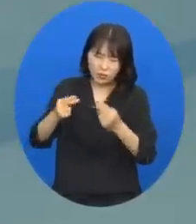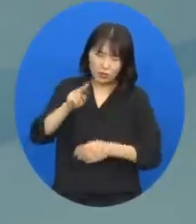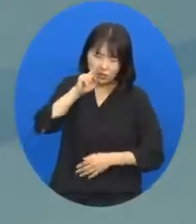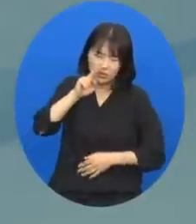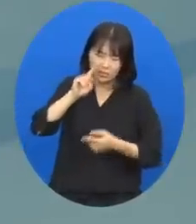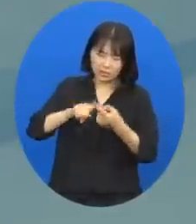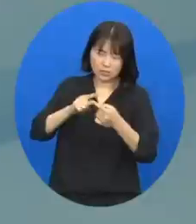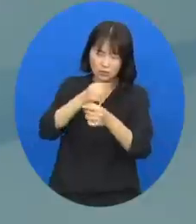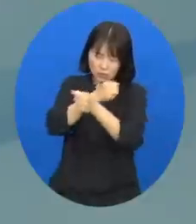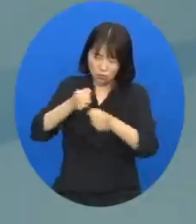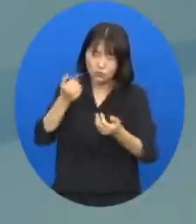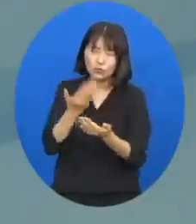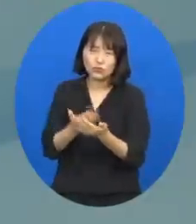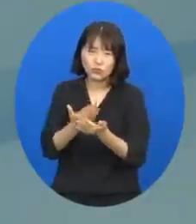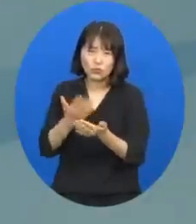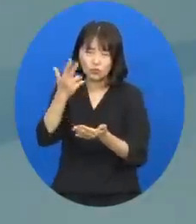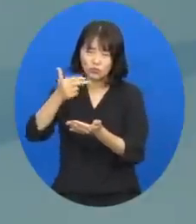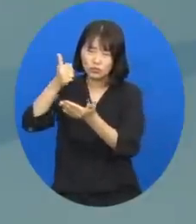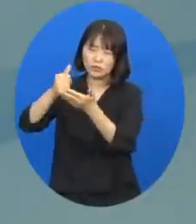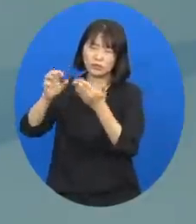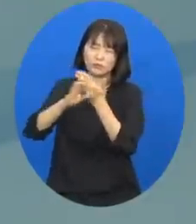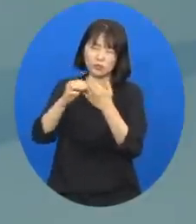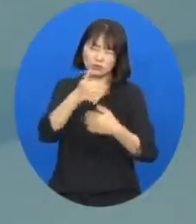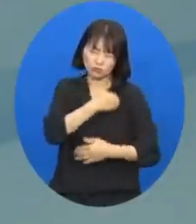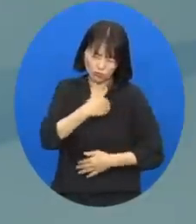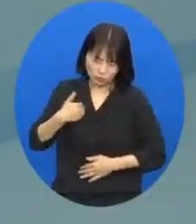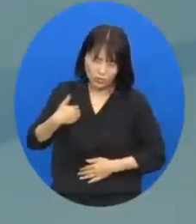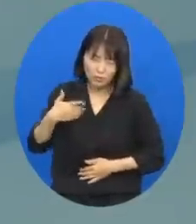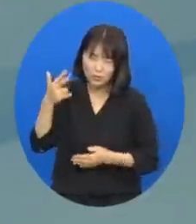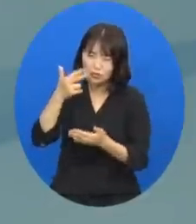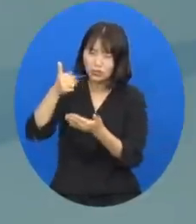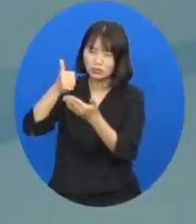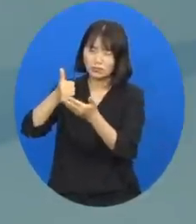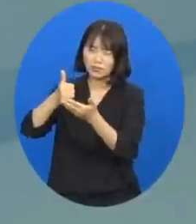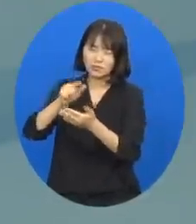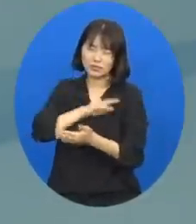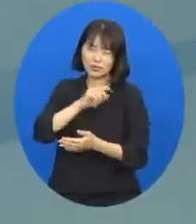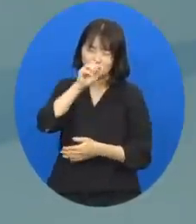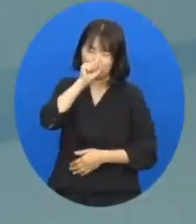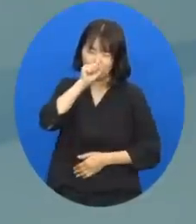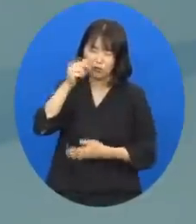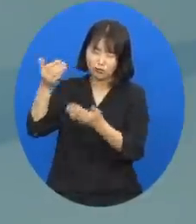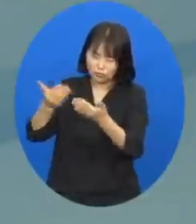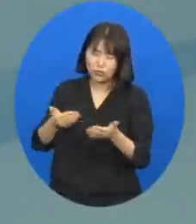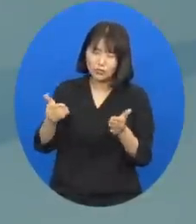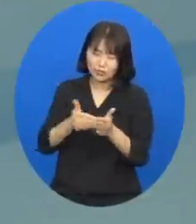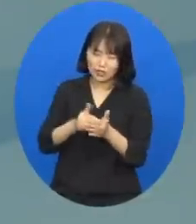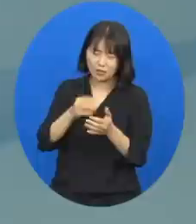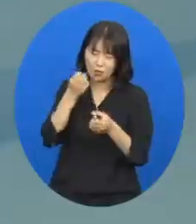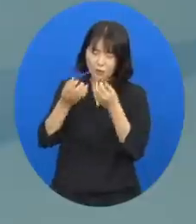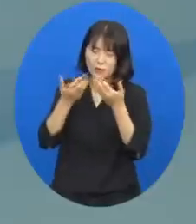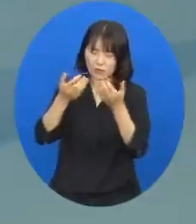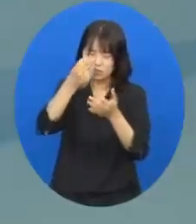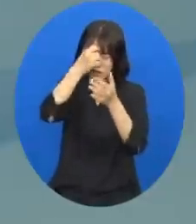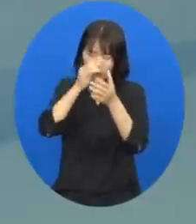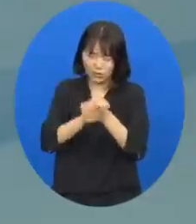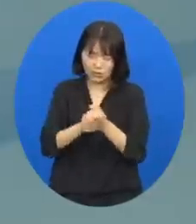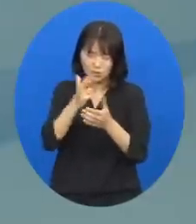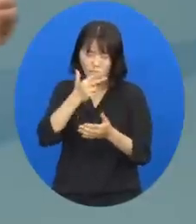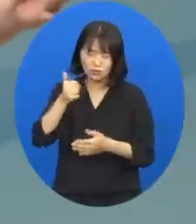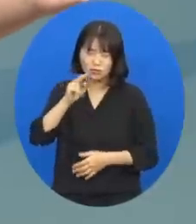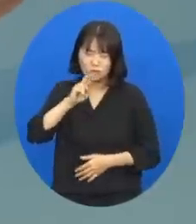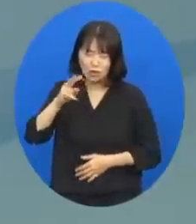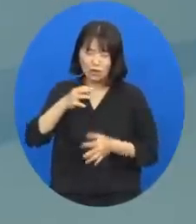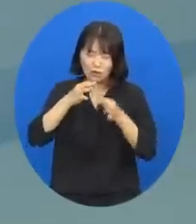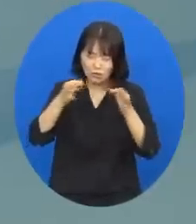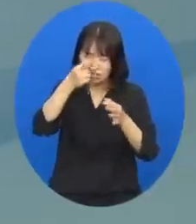주시고 주님 이면 충분합니다 주님이 우리에게 가장 좋은 것을 주셨습니다 라고 코 백합이 아 우리 기도 하겠습니다 주연 밤에 치고 기 다들